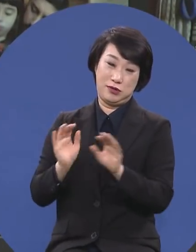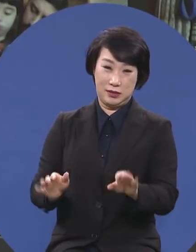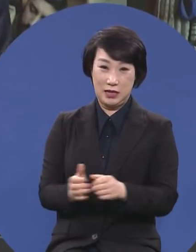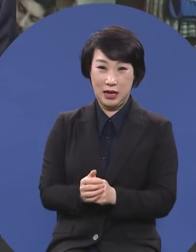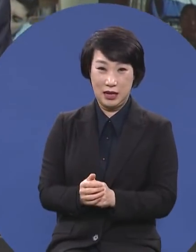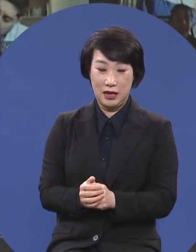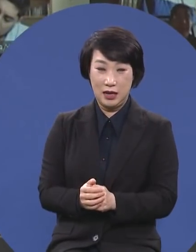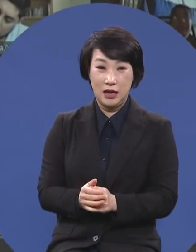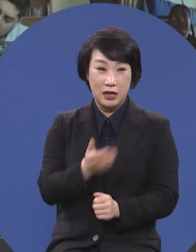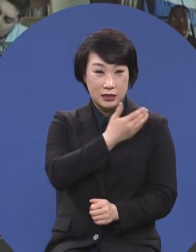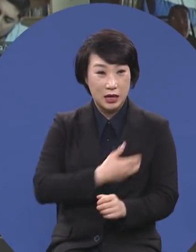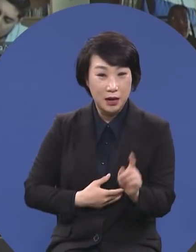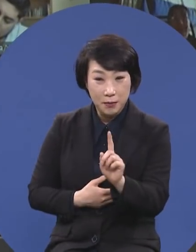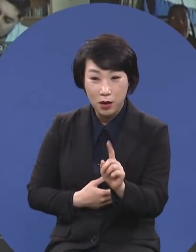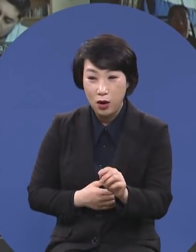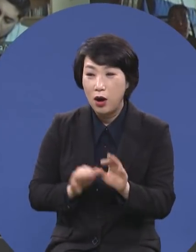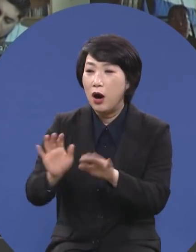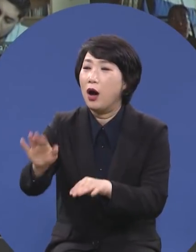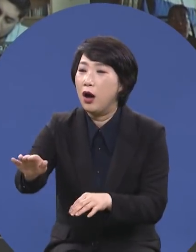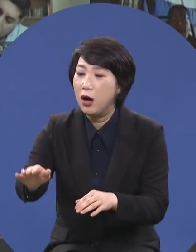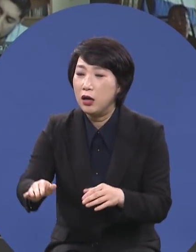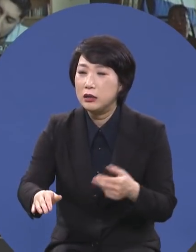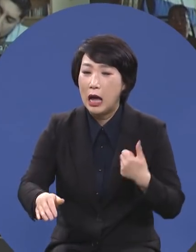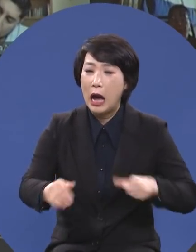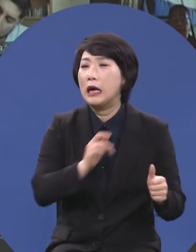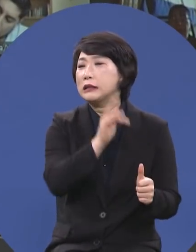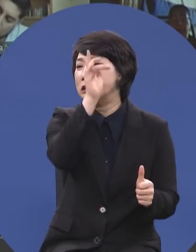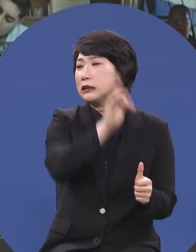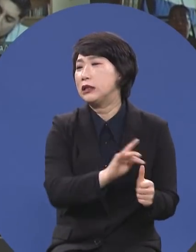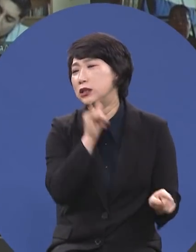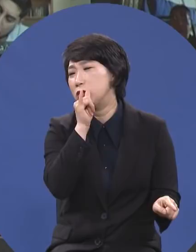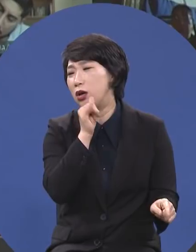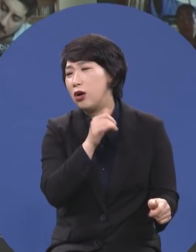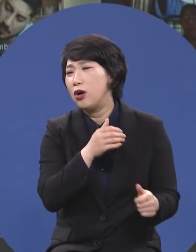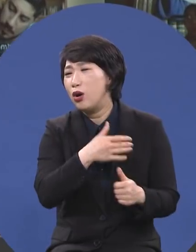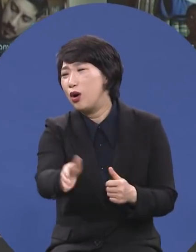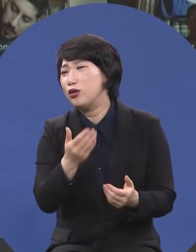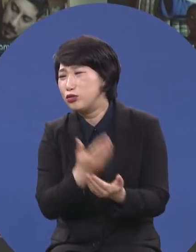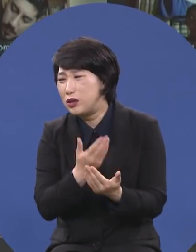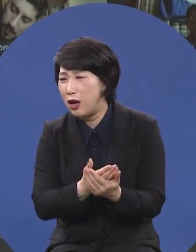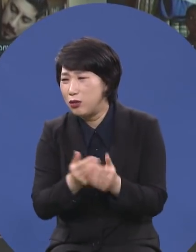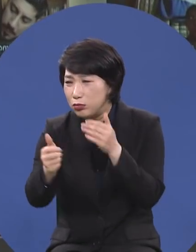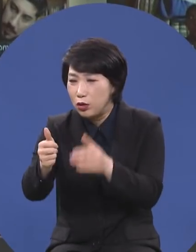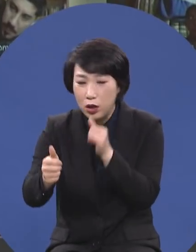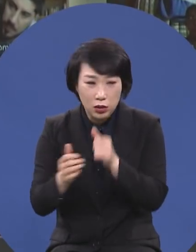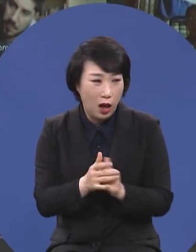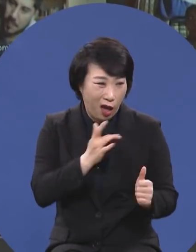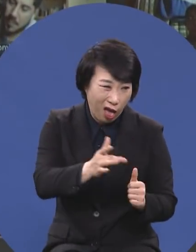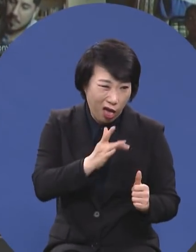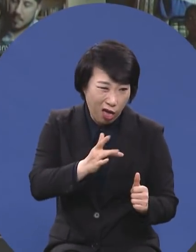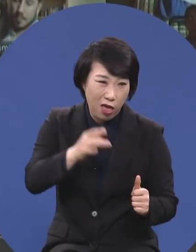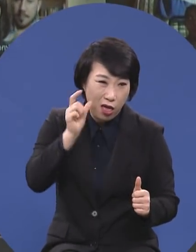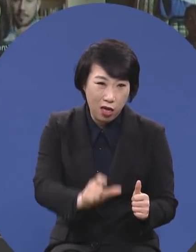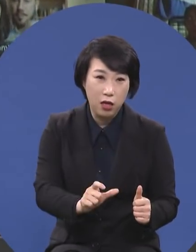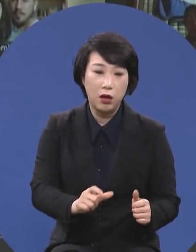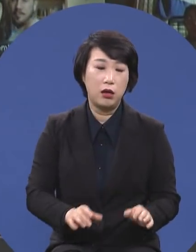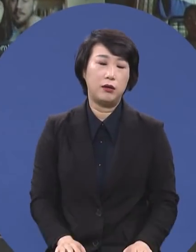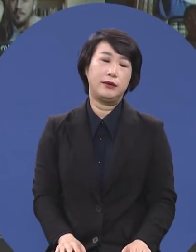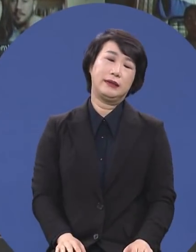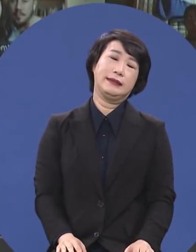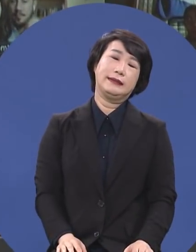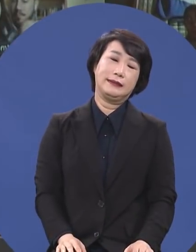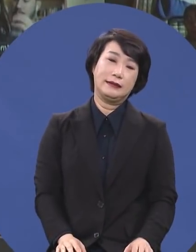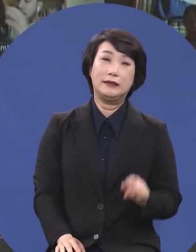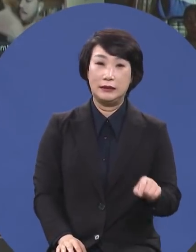그런데 제자들에게 귀신을 쫓아내려고 말하니 못 쫓아줍니다. 얼마나 자기